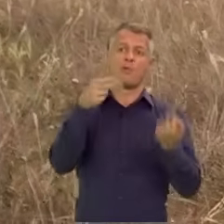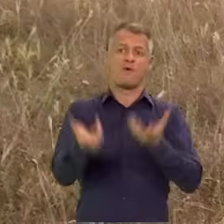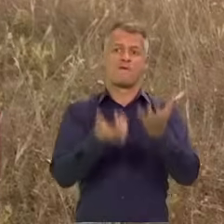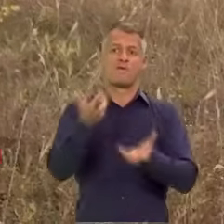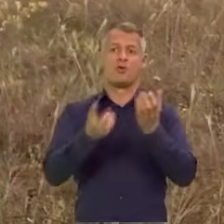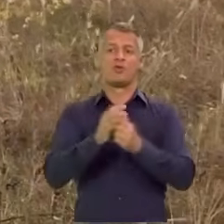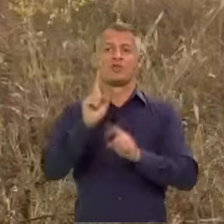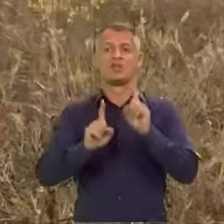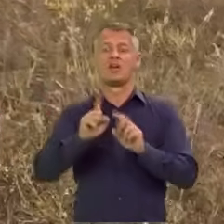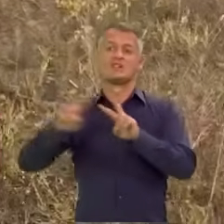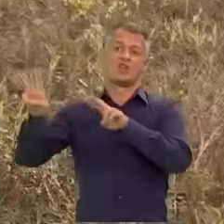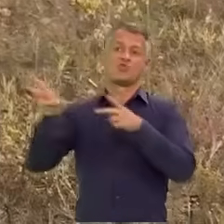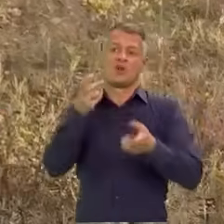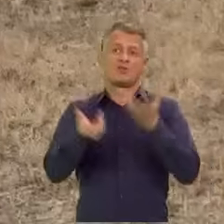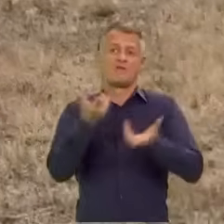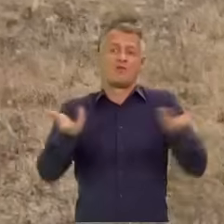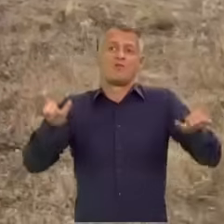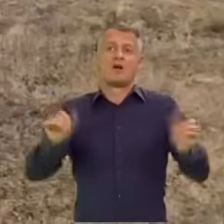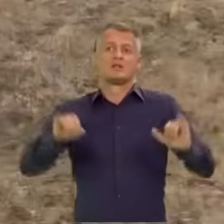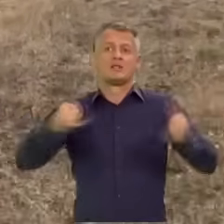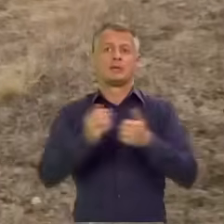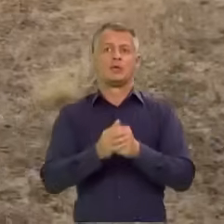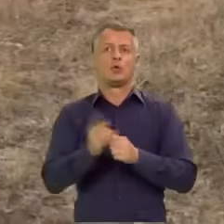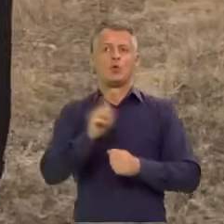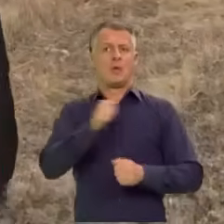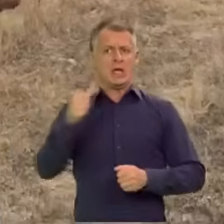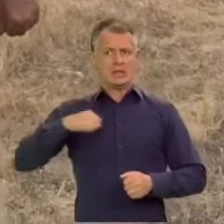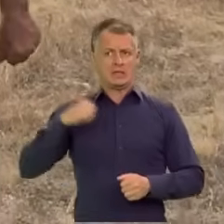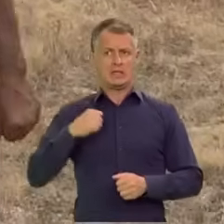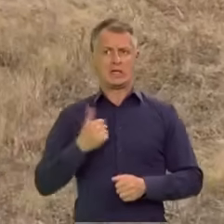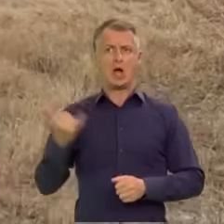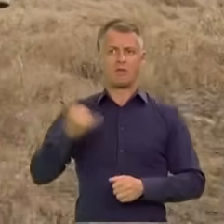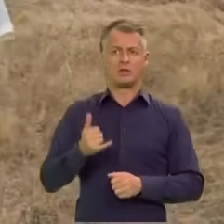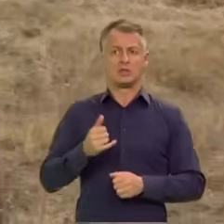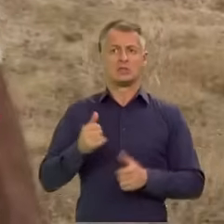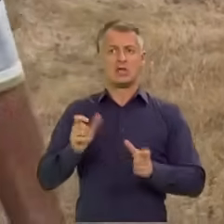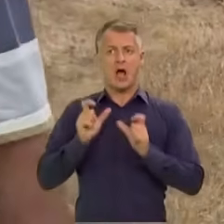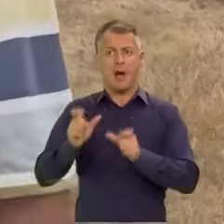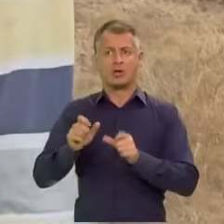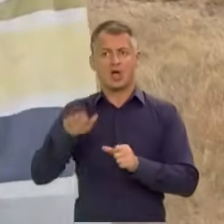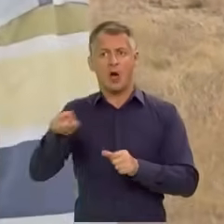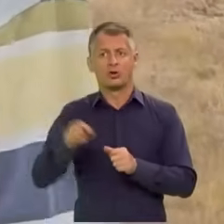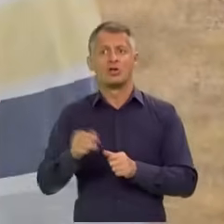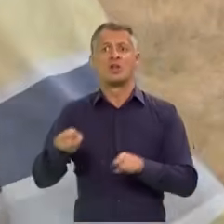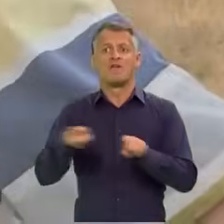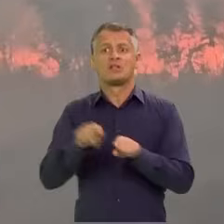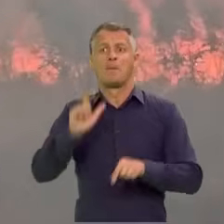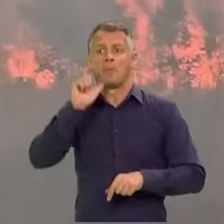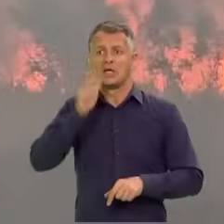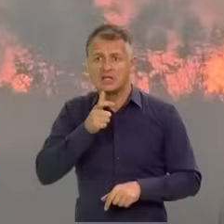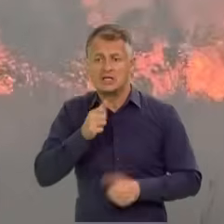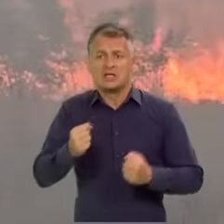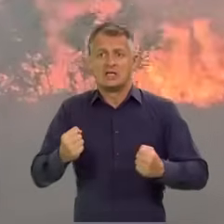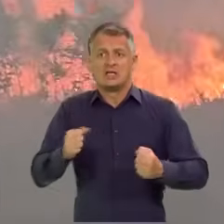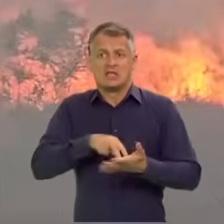Dacă se întoarce înapoi, asta e. Nu doar tinerii au ieșit să-și apere avutul, ci și bătrânii satului. Teama că focul le ajunge în bătătură